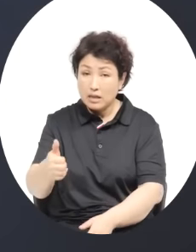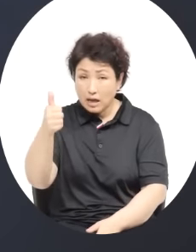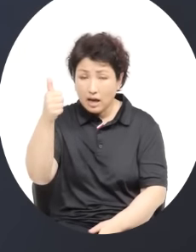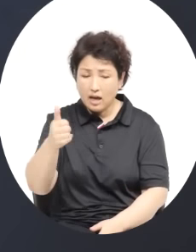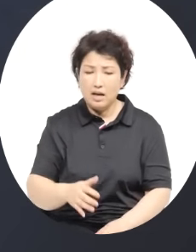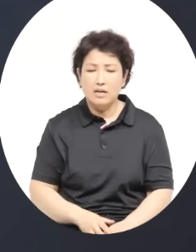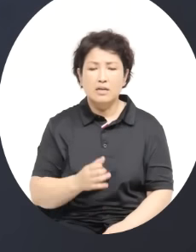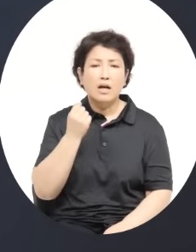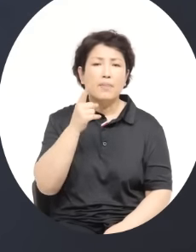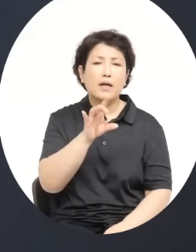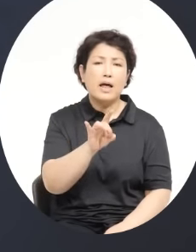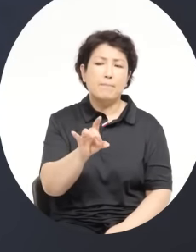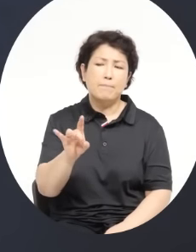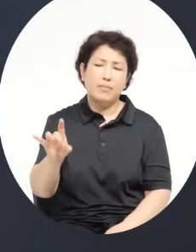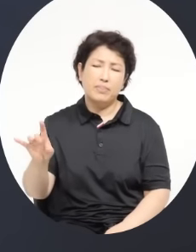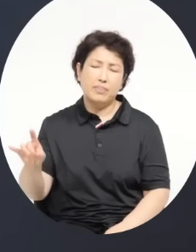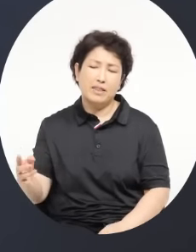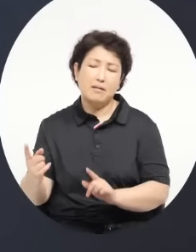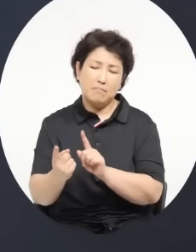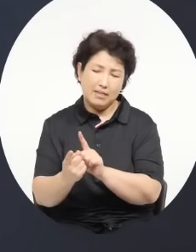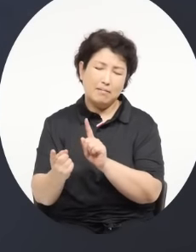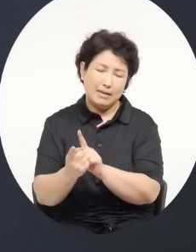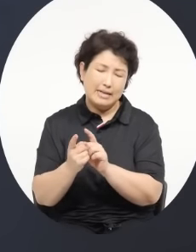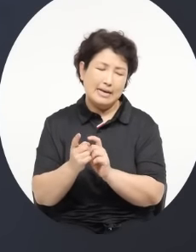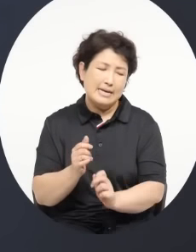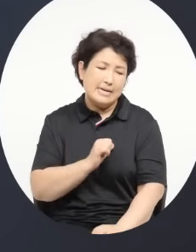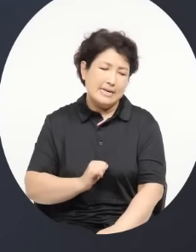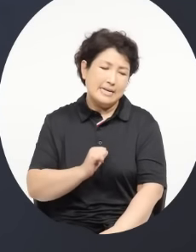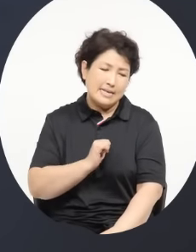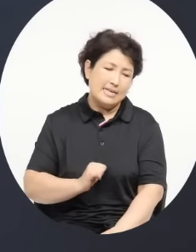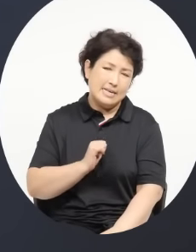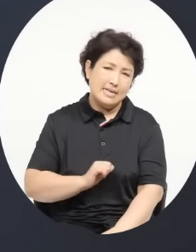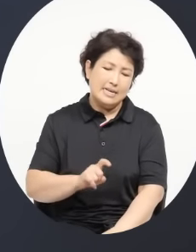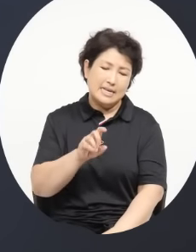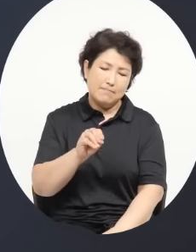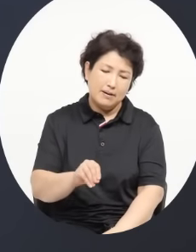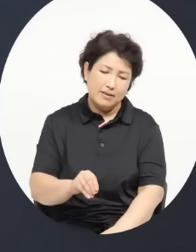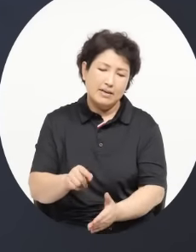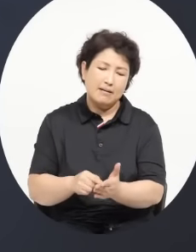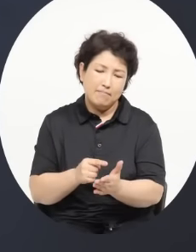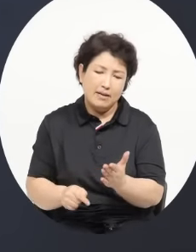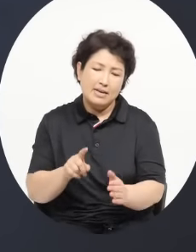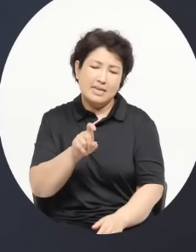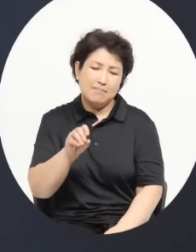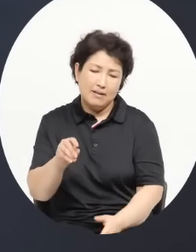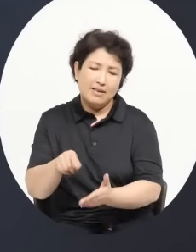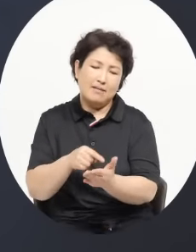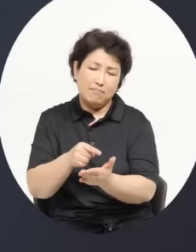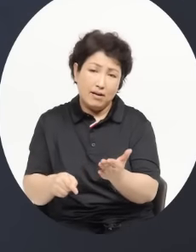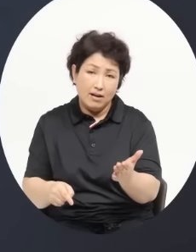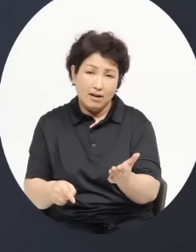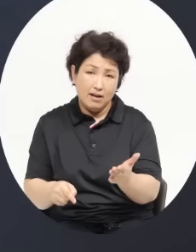번씩 만나주는 걸로 10만 원씩 때운다. 이렇게 경제적으로 계산해도 괜찮지 않을까?